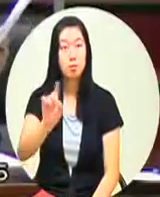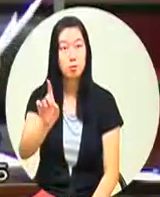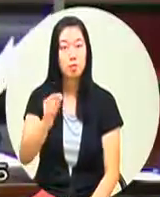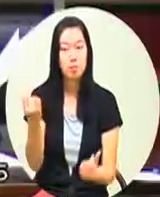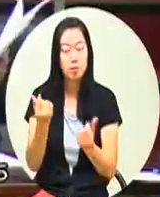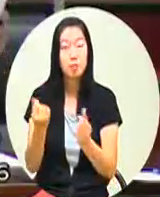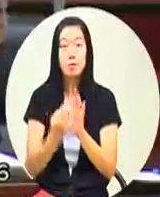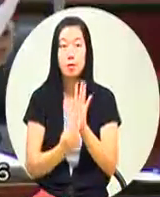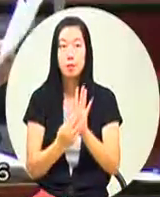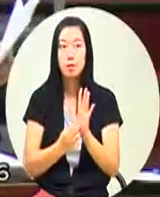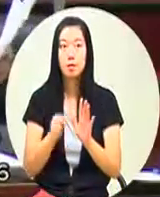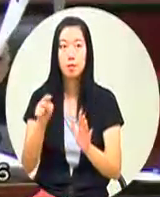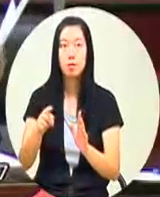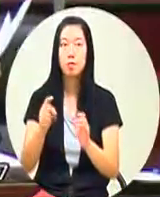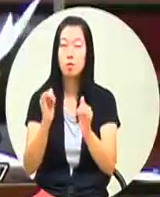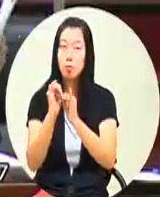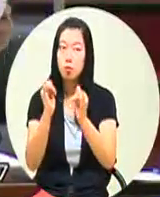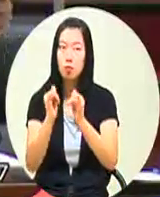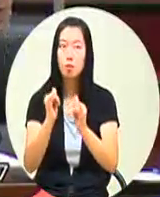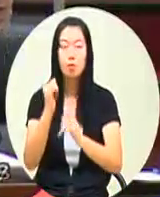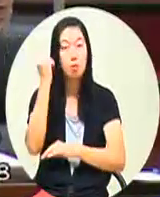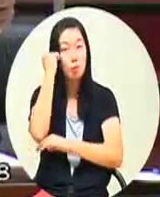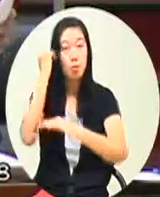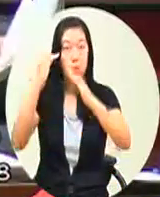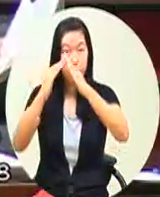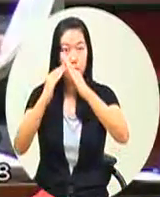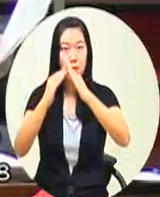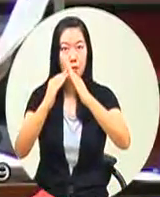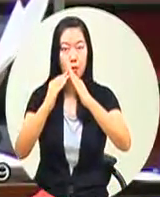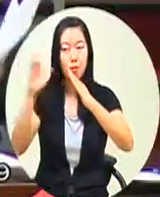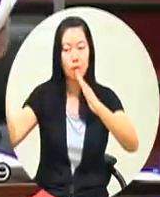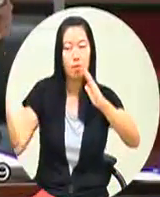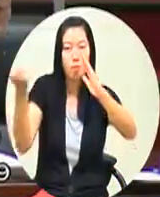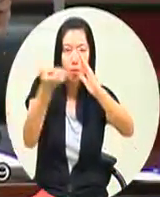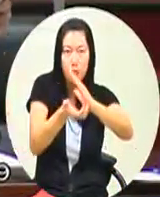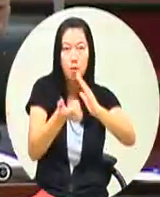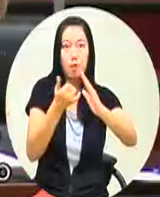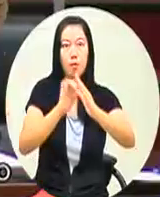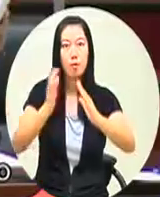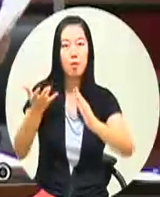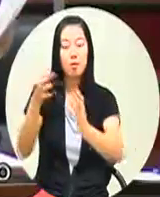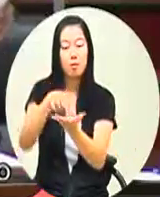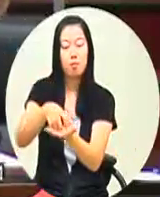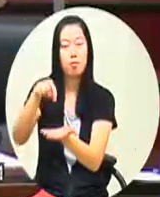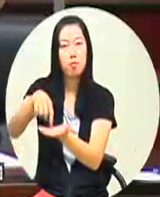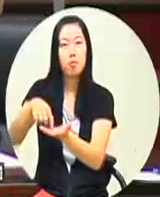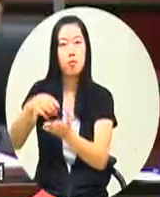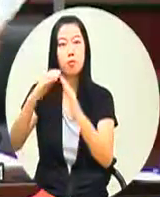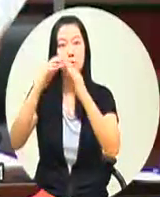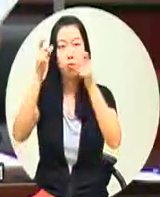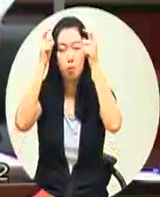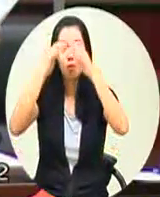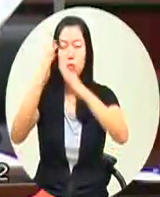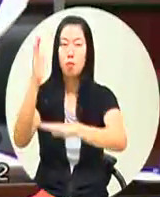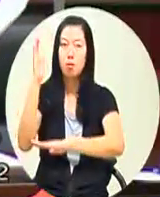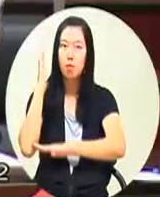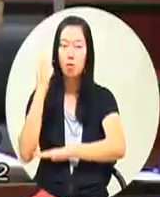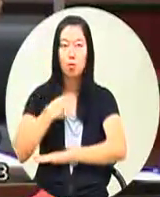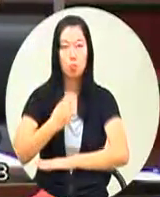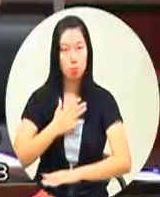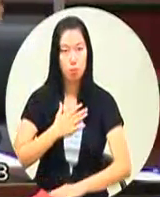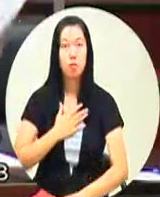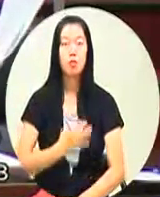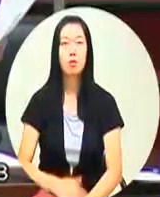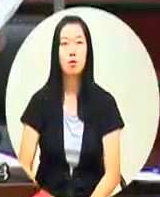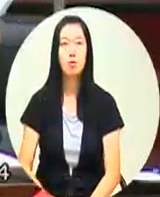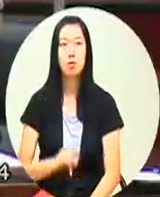像社会住宅的性质，就是他们可以住在那里，啊，是高雄市政府的土地，高雄市政府的建物，啊，他们只